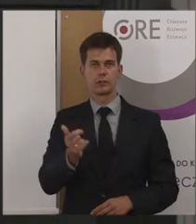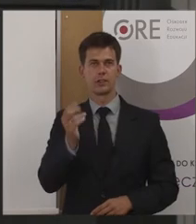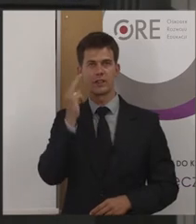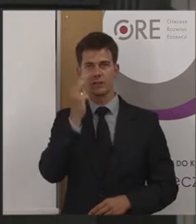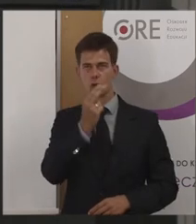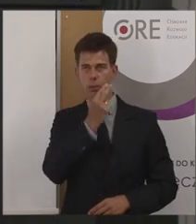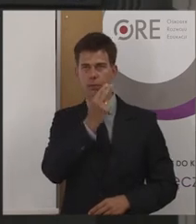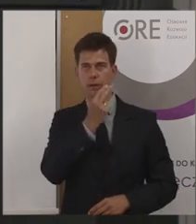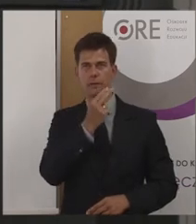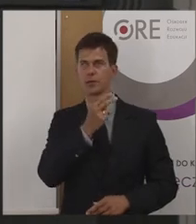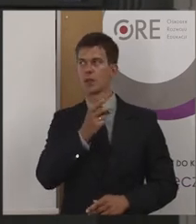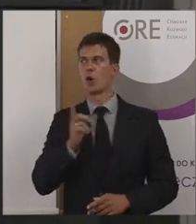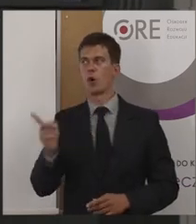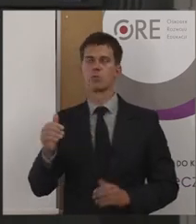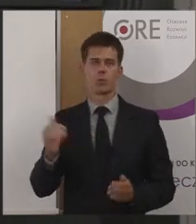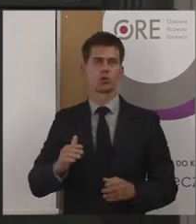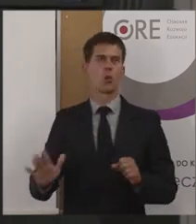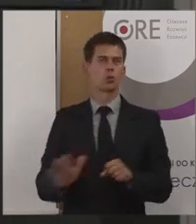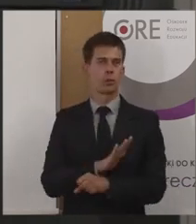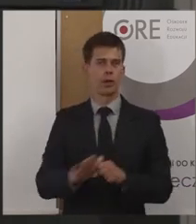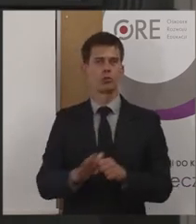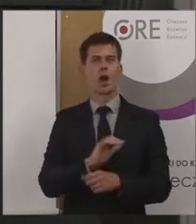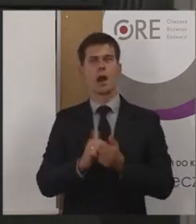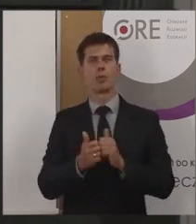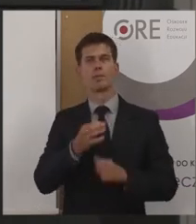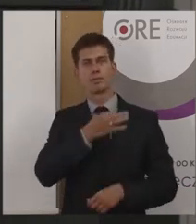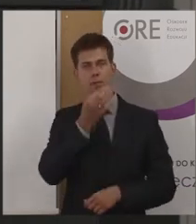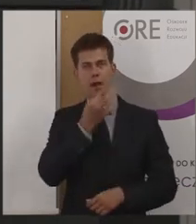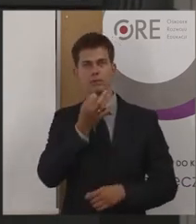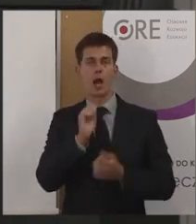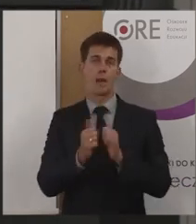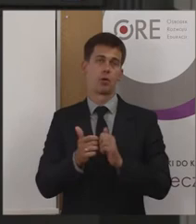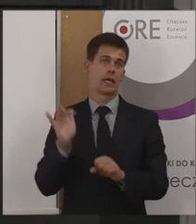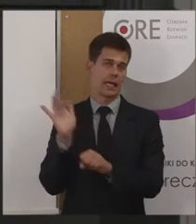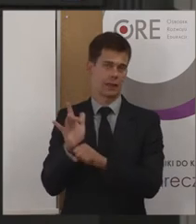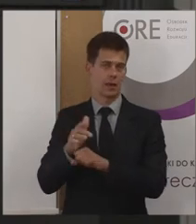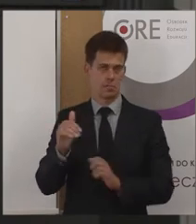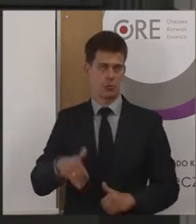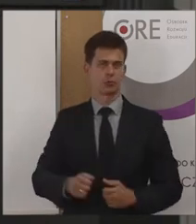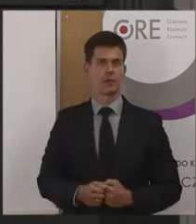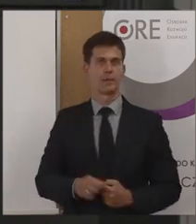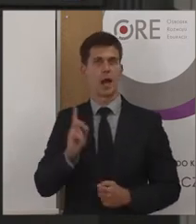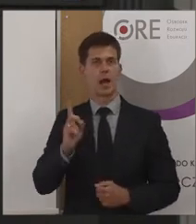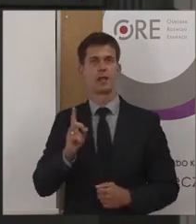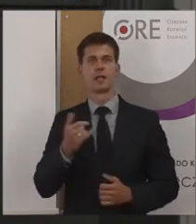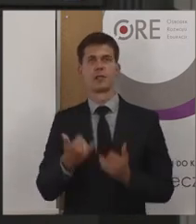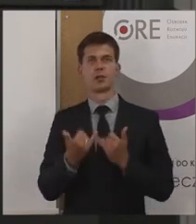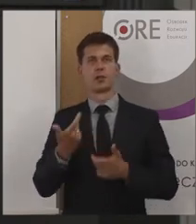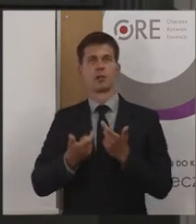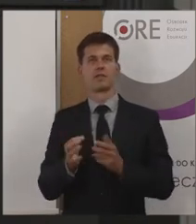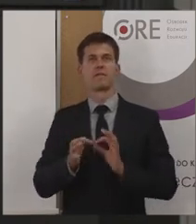mnie uzupełnią, poprawią albo skrytykują, ale na poziomie